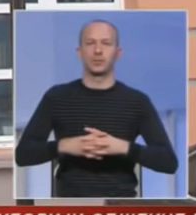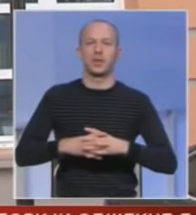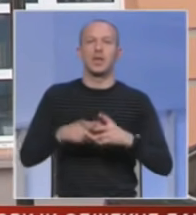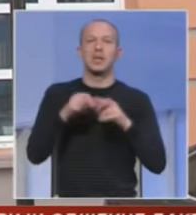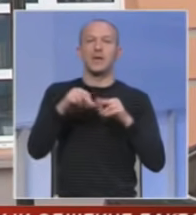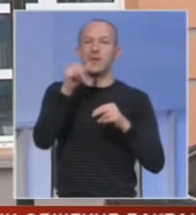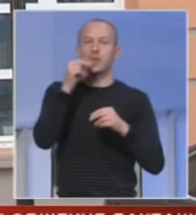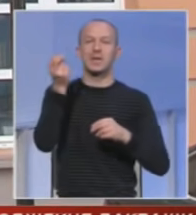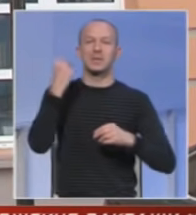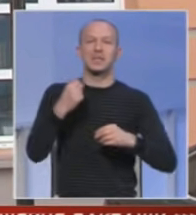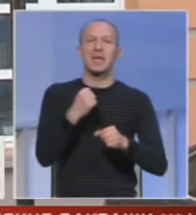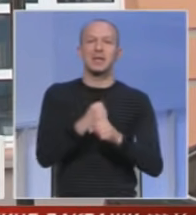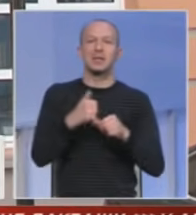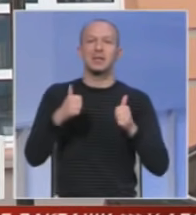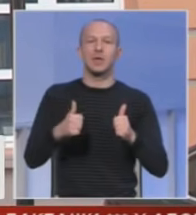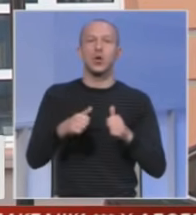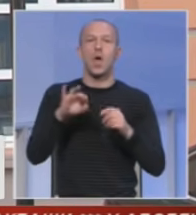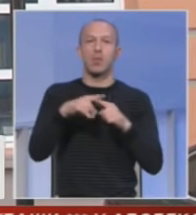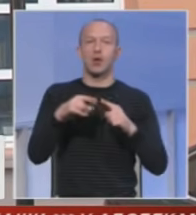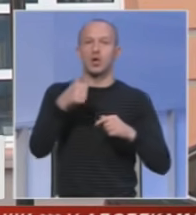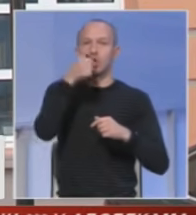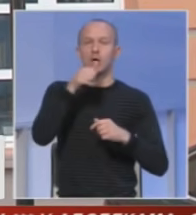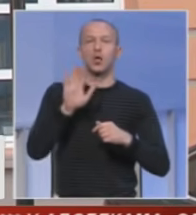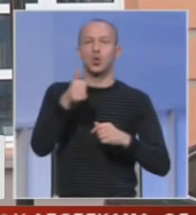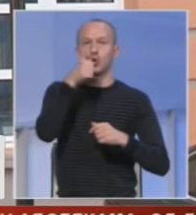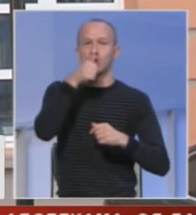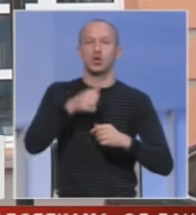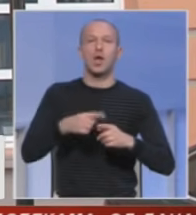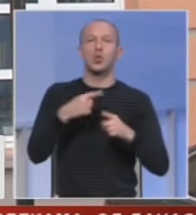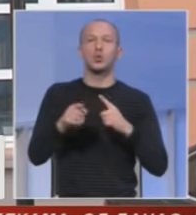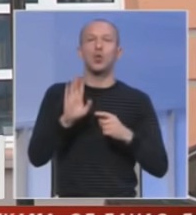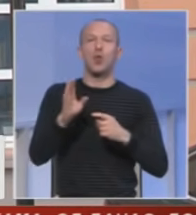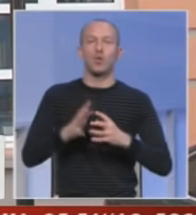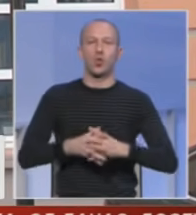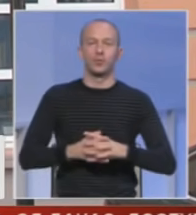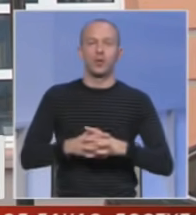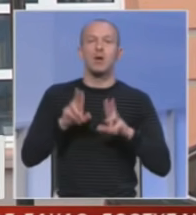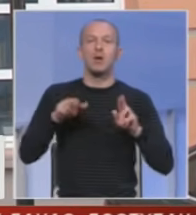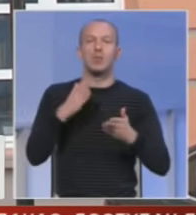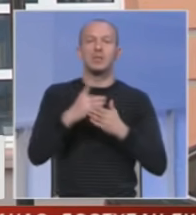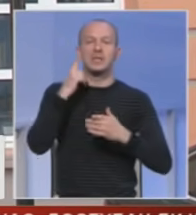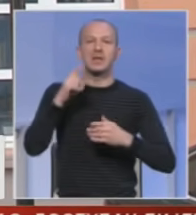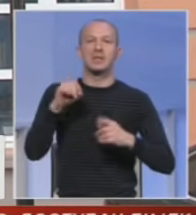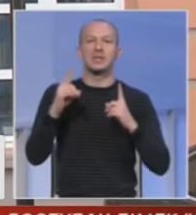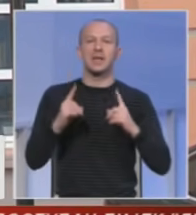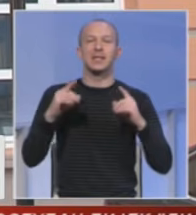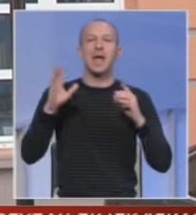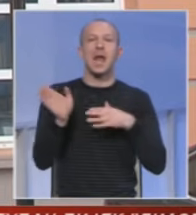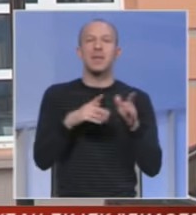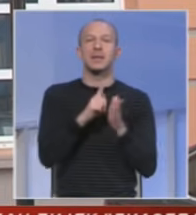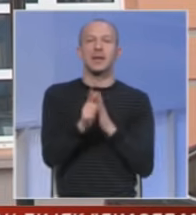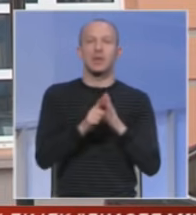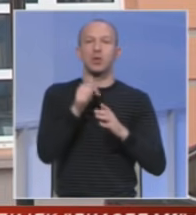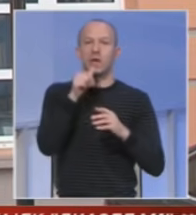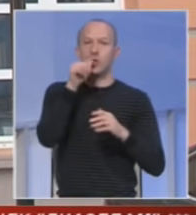Sa vodama Srpske radi se trenutno elaborat šta je to što uzrokuje ovo. Međutim, moramo biti svjesni da je stanje elementarne nepogode